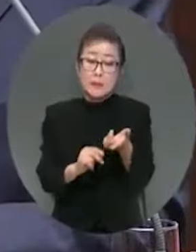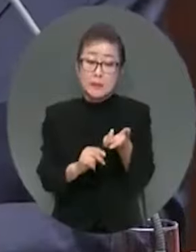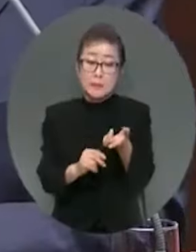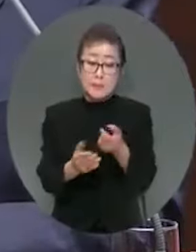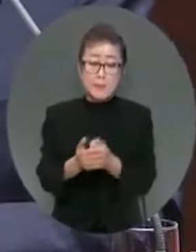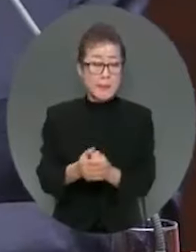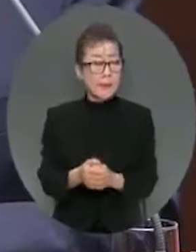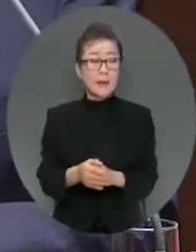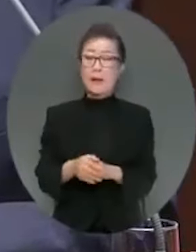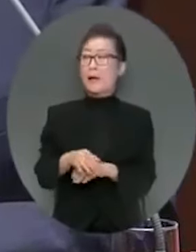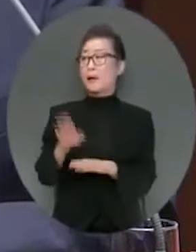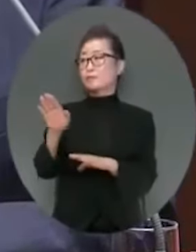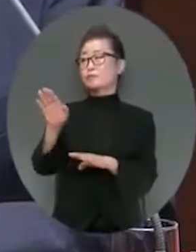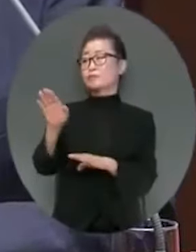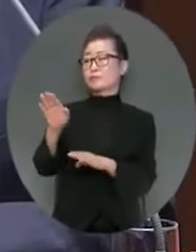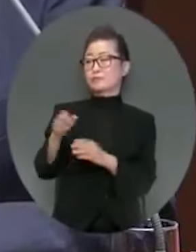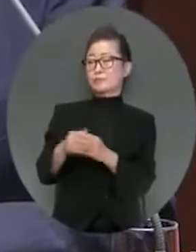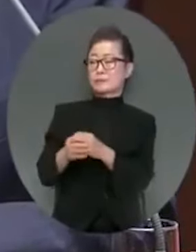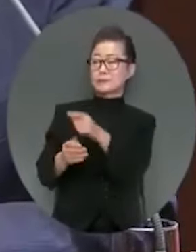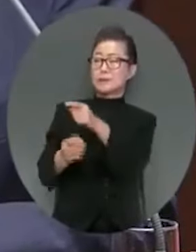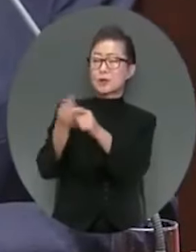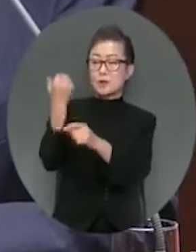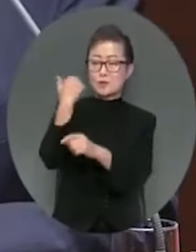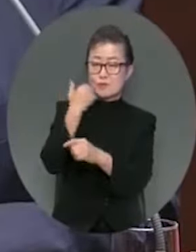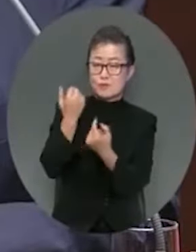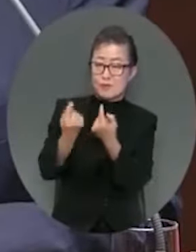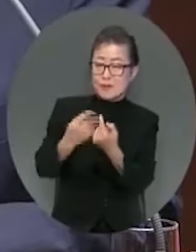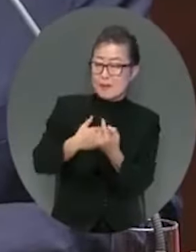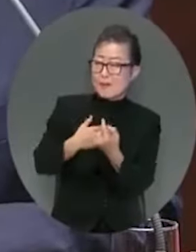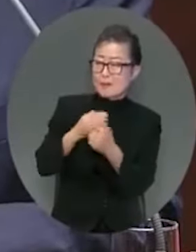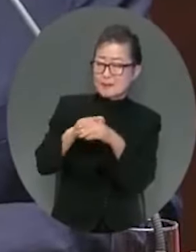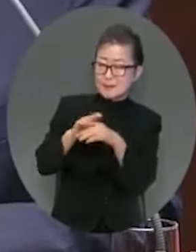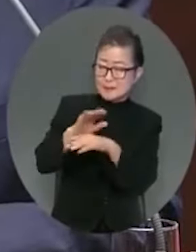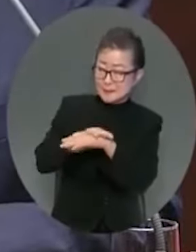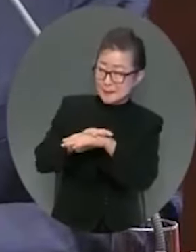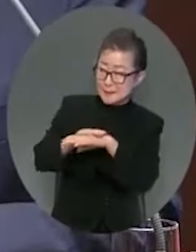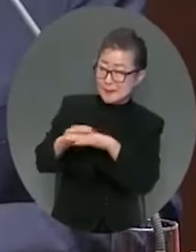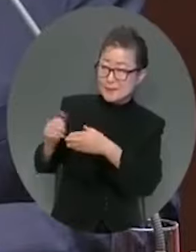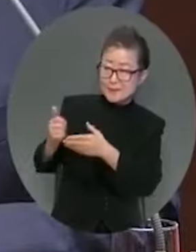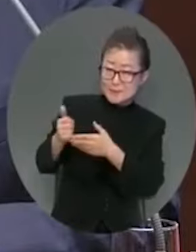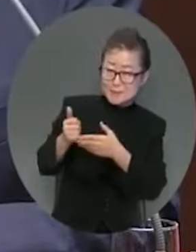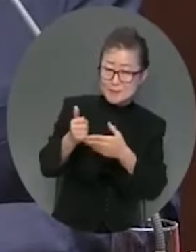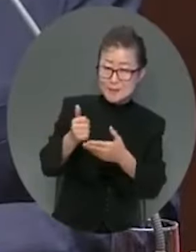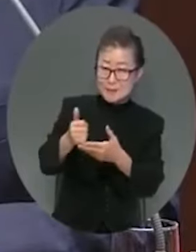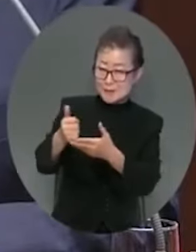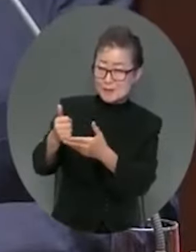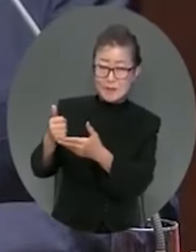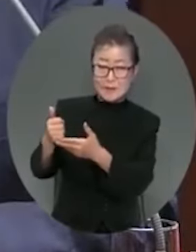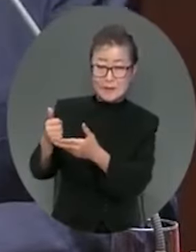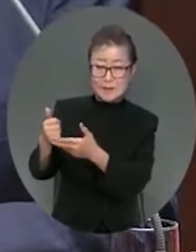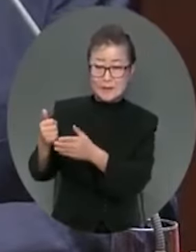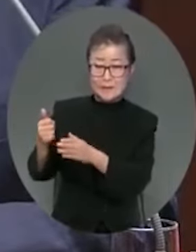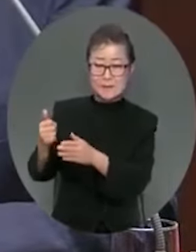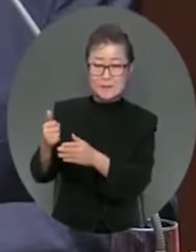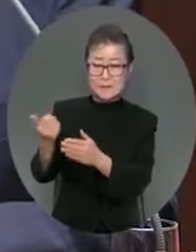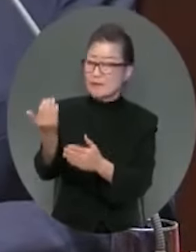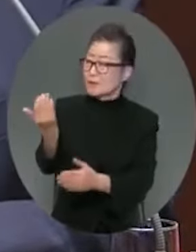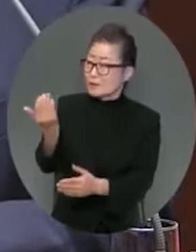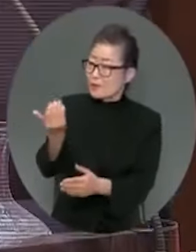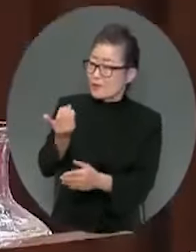의원님, 잠깐. 누구보다도 의원님을 옆에서 잘 모시고 같이 일했던 들어가세요. 법무장관 나오세요.